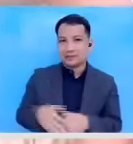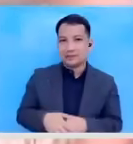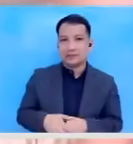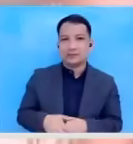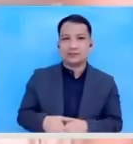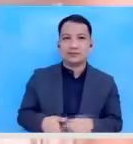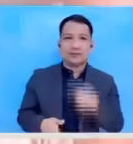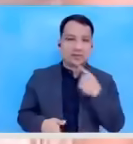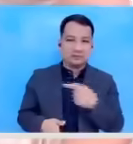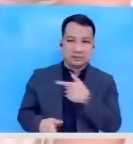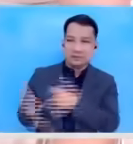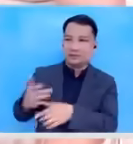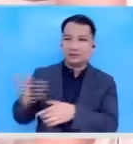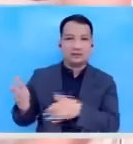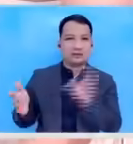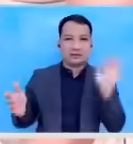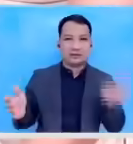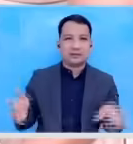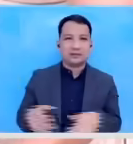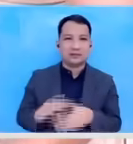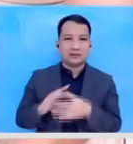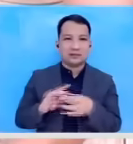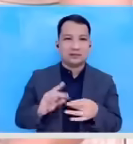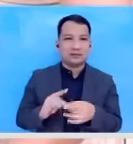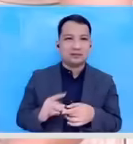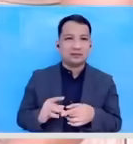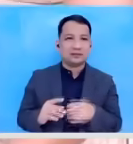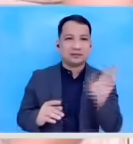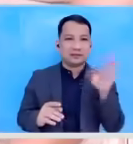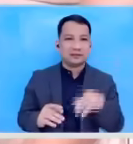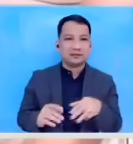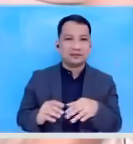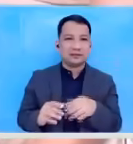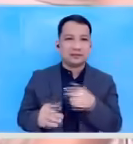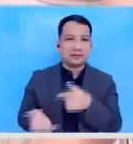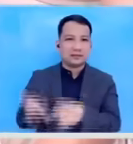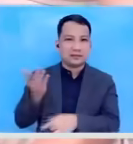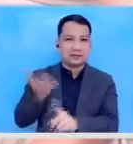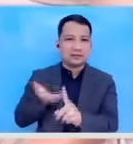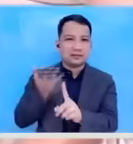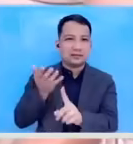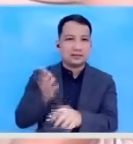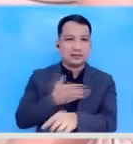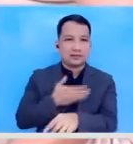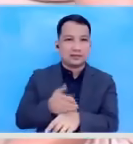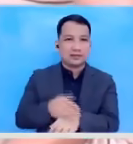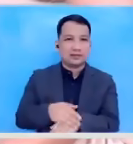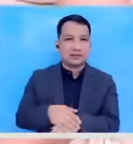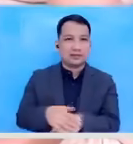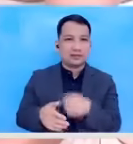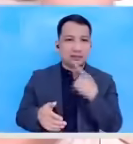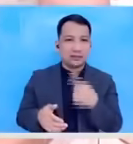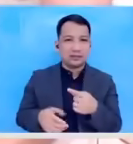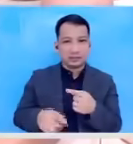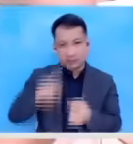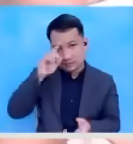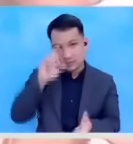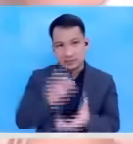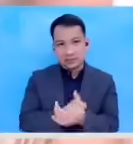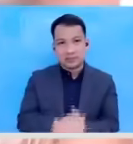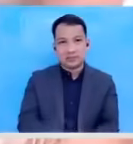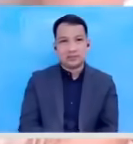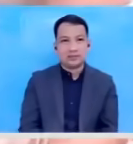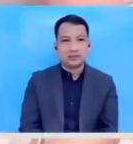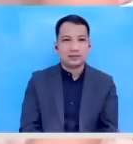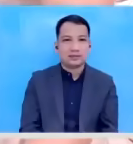ba? Hindi ko alam to story na ano to. Ano sabi ko? Ayoko na kantahin. Magaling siya. Ano na lang ako? I believe. Ay, I believe. Kinanta